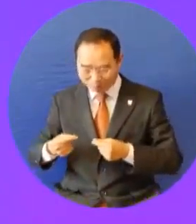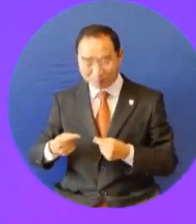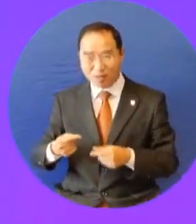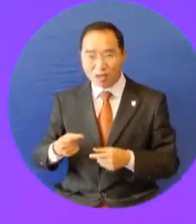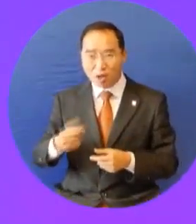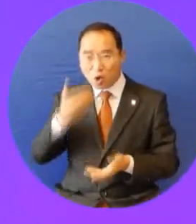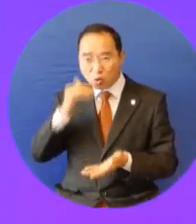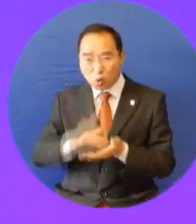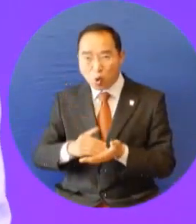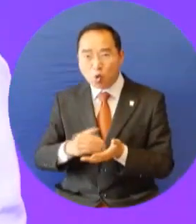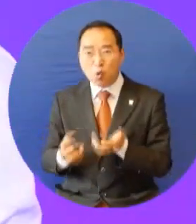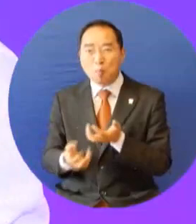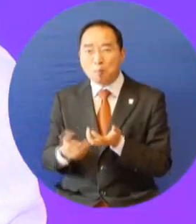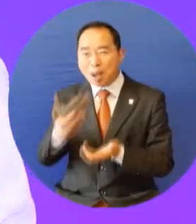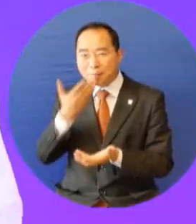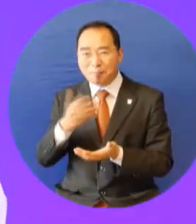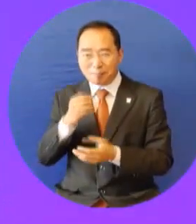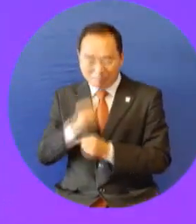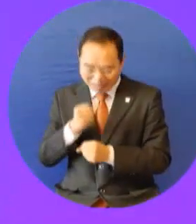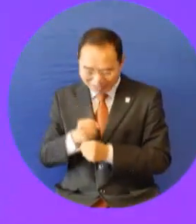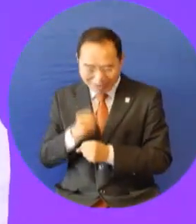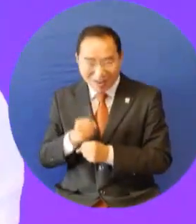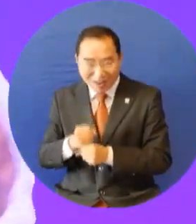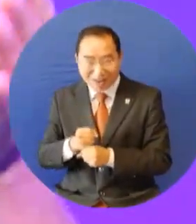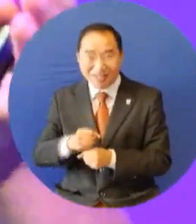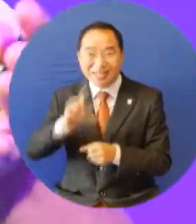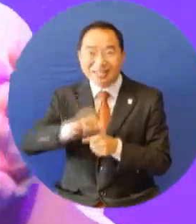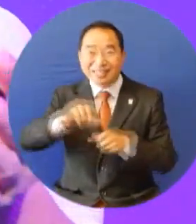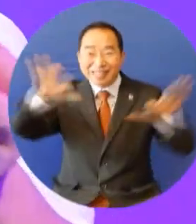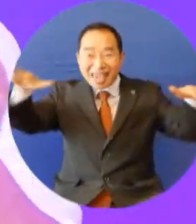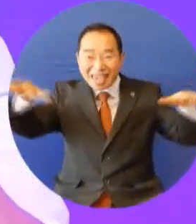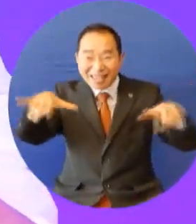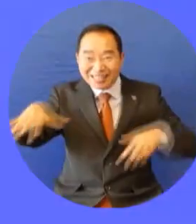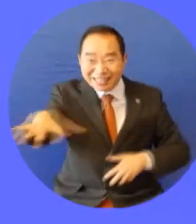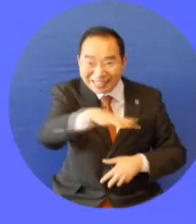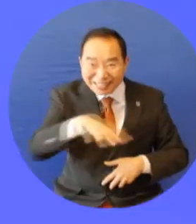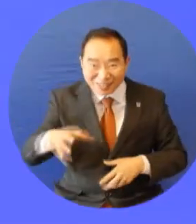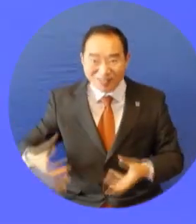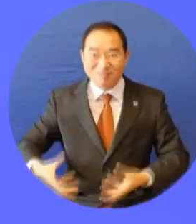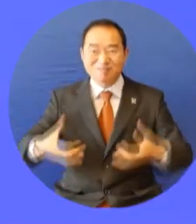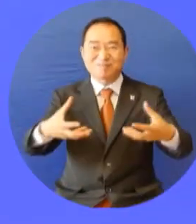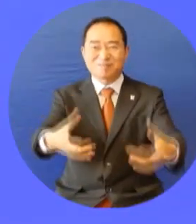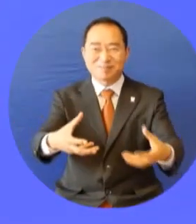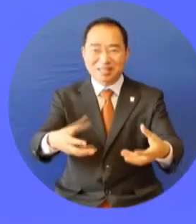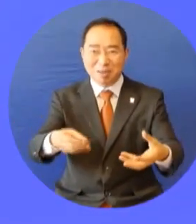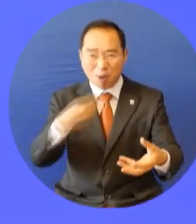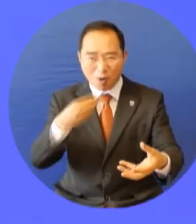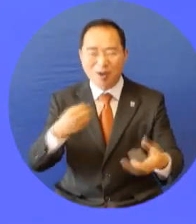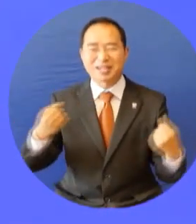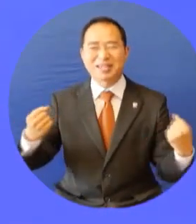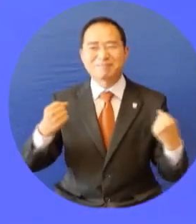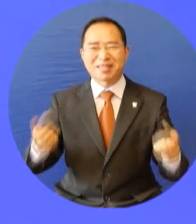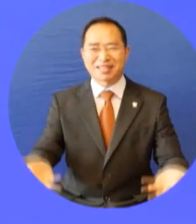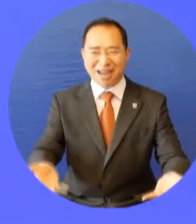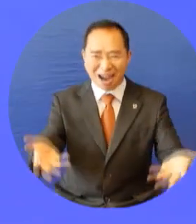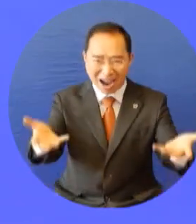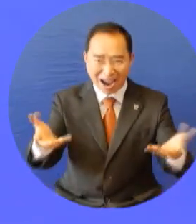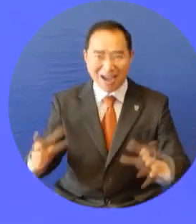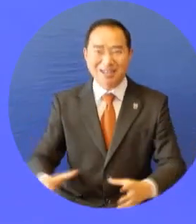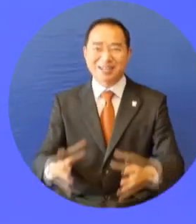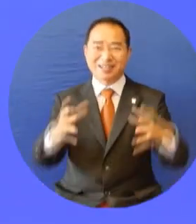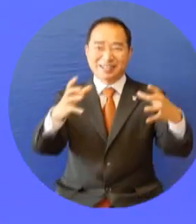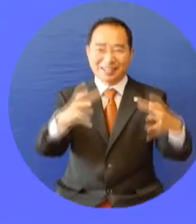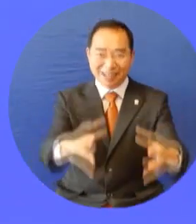해서 그걸 양념을 해서 다 갖다 놨습니다. 이렇게 새로운 여행을 시작. 여행을 하는데